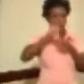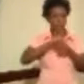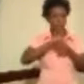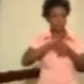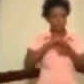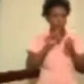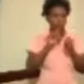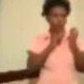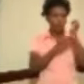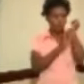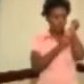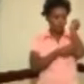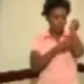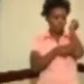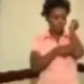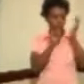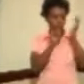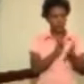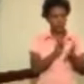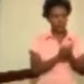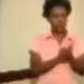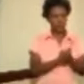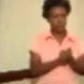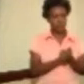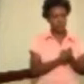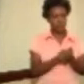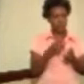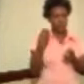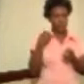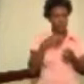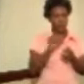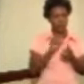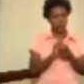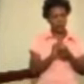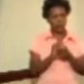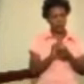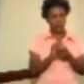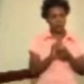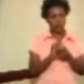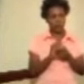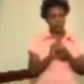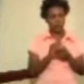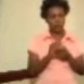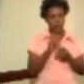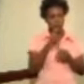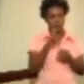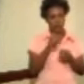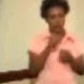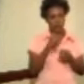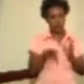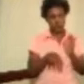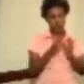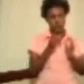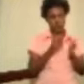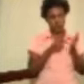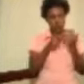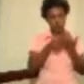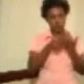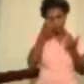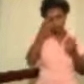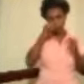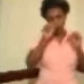de reconstruction, alors il y a un courant dans tout le pays. Et il y a aussi une entreprise que j'ai rencontrée qui a des plans pour le